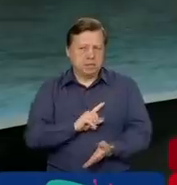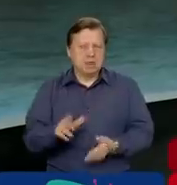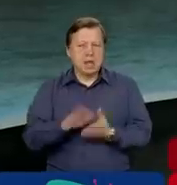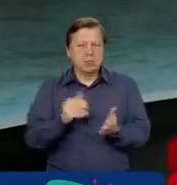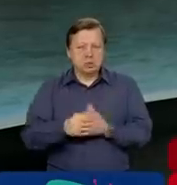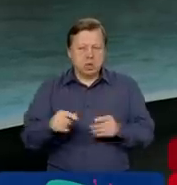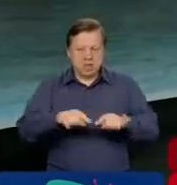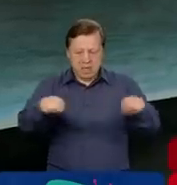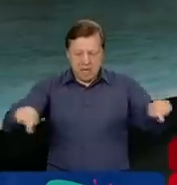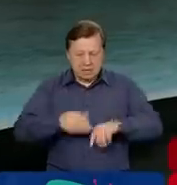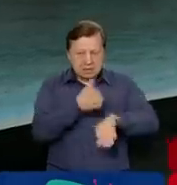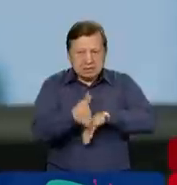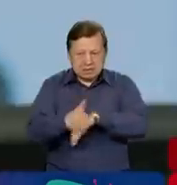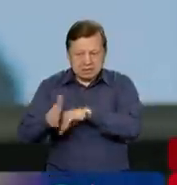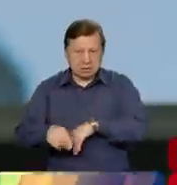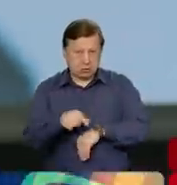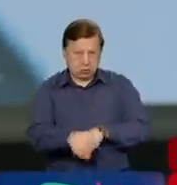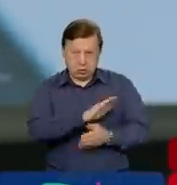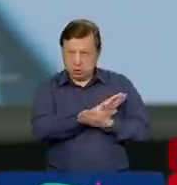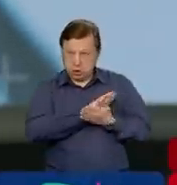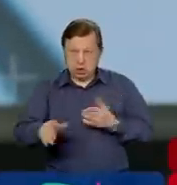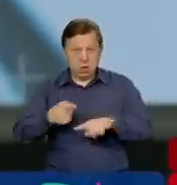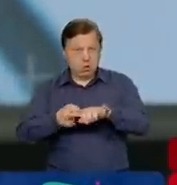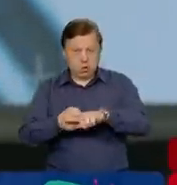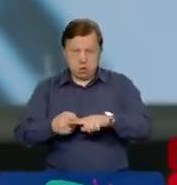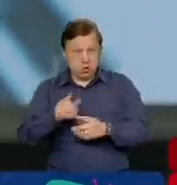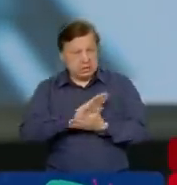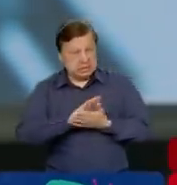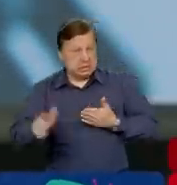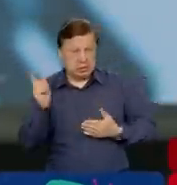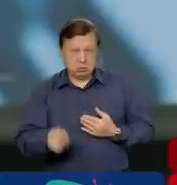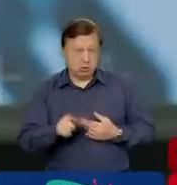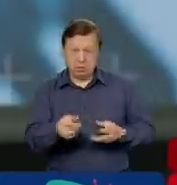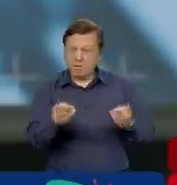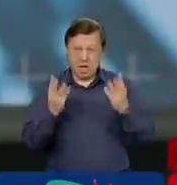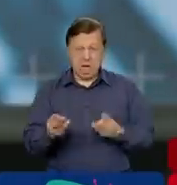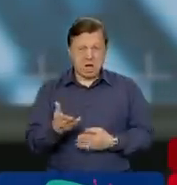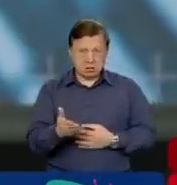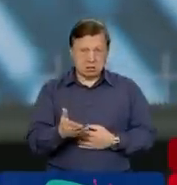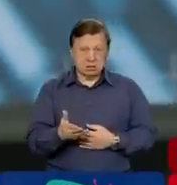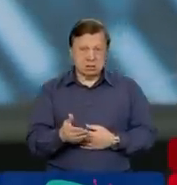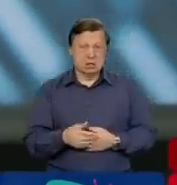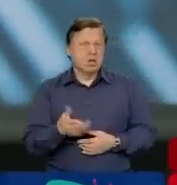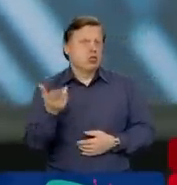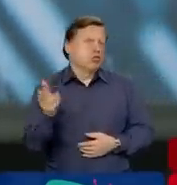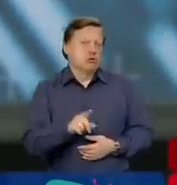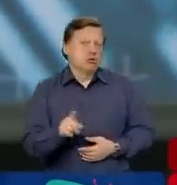krojenia, noży, blatów. To jest chyba bardziej istotne niż ten sposób, w jaki będziemy